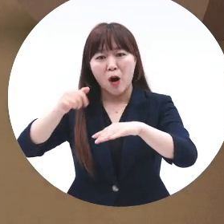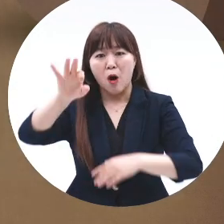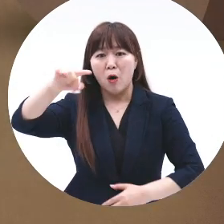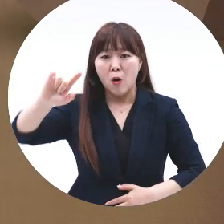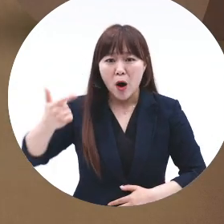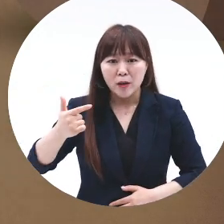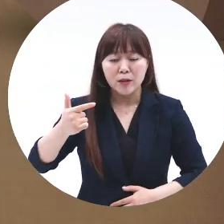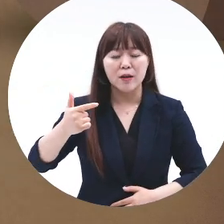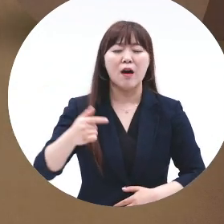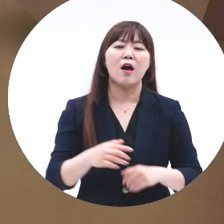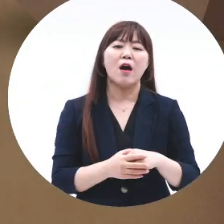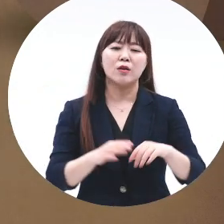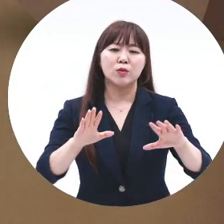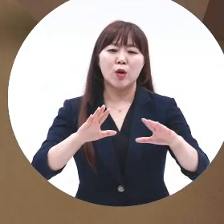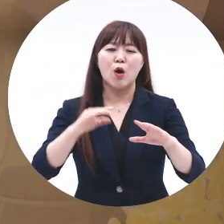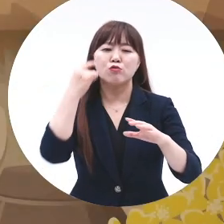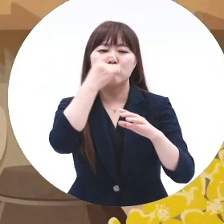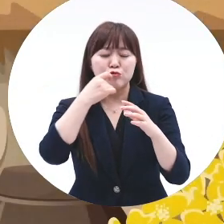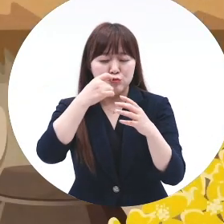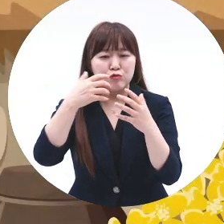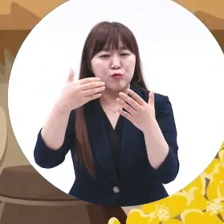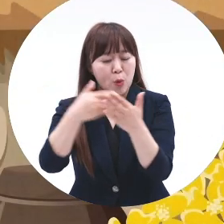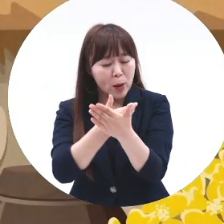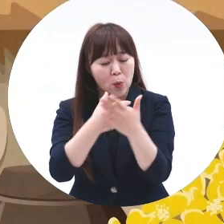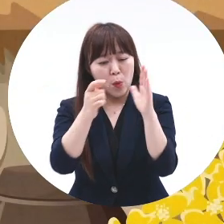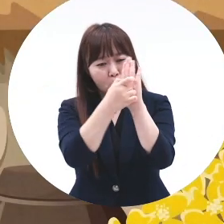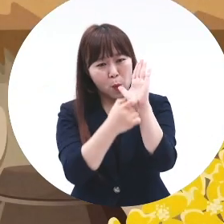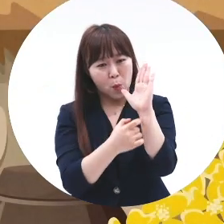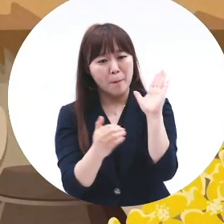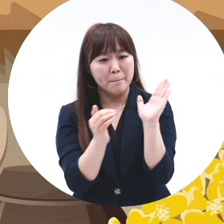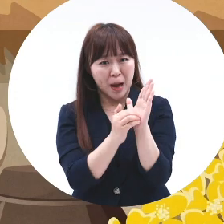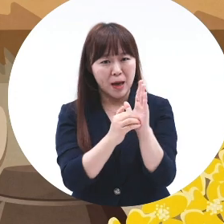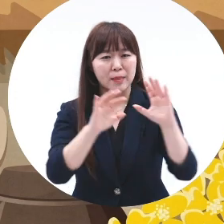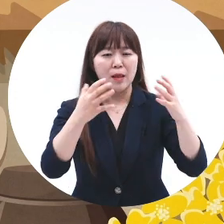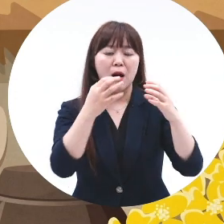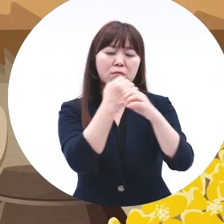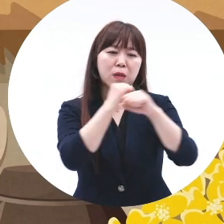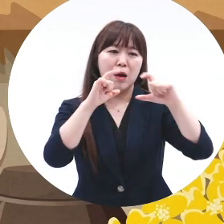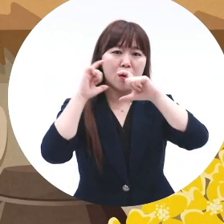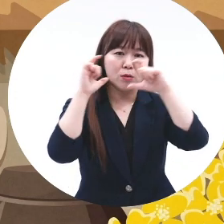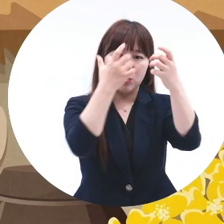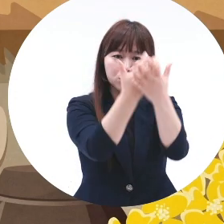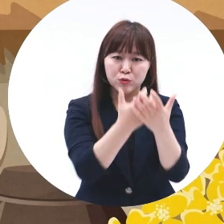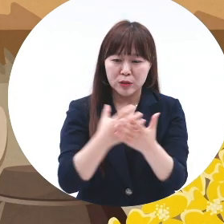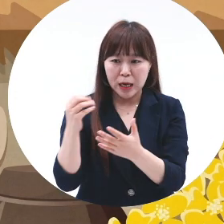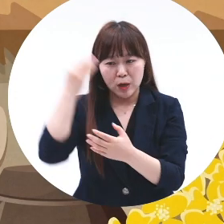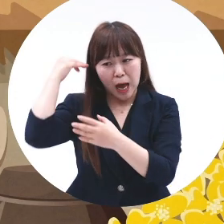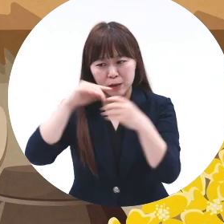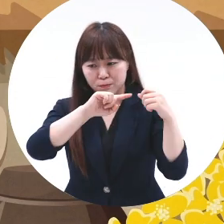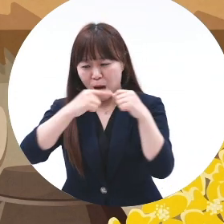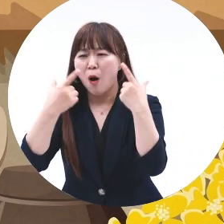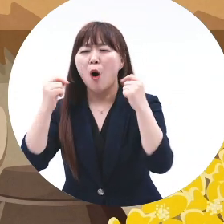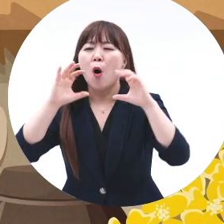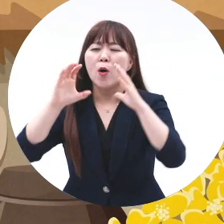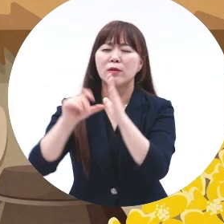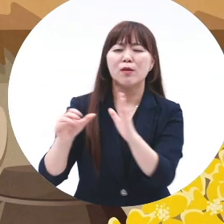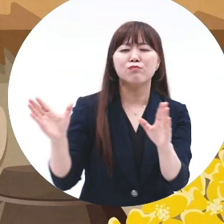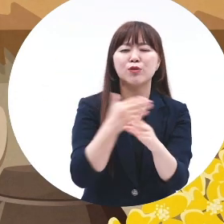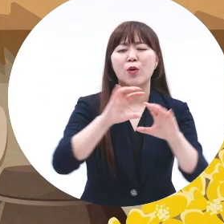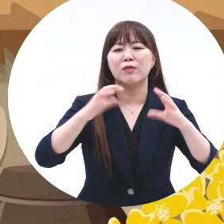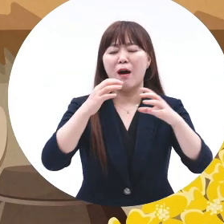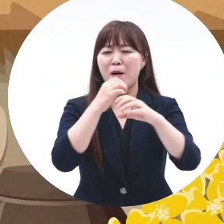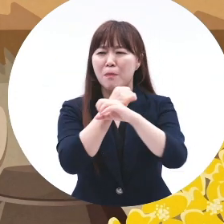허은은 항일운동을 구슬회고록으로 남긴 여성입니다. 그녀는 독립선언서를 통해 한글을 배웠을 만큼 어린